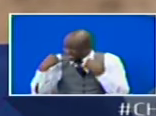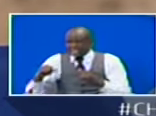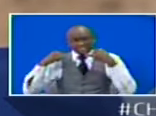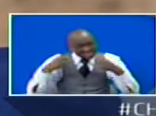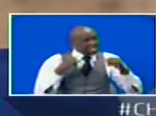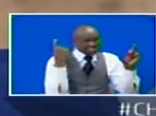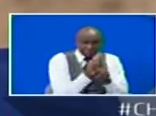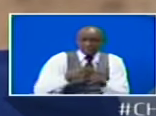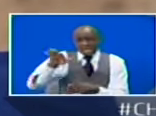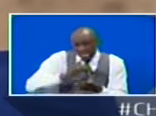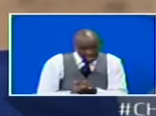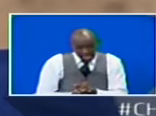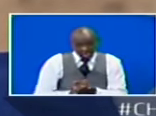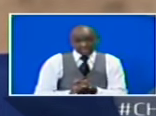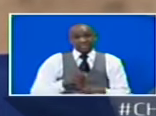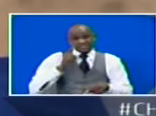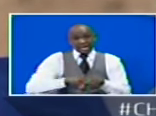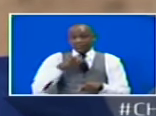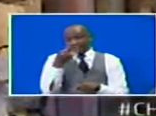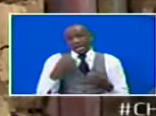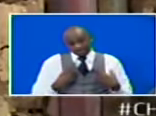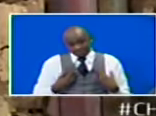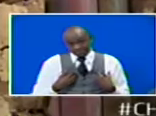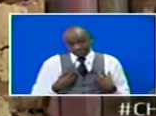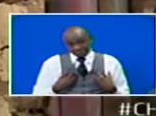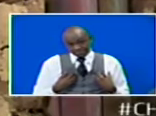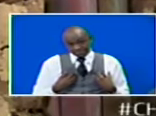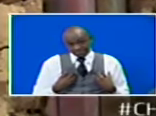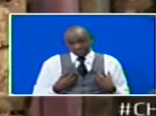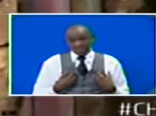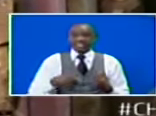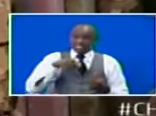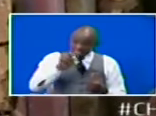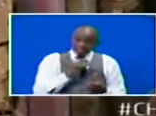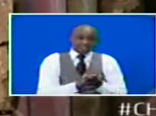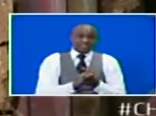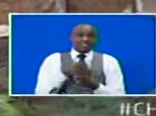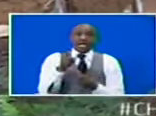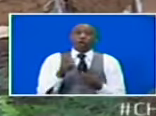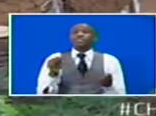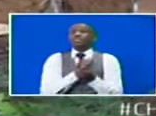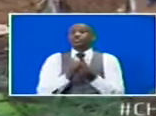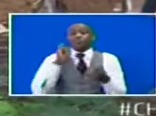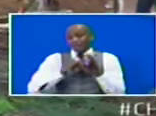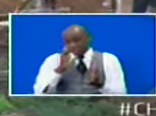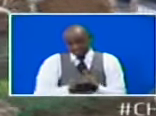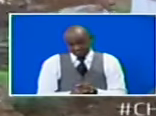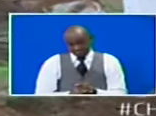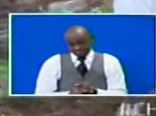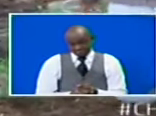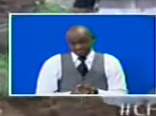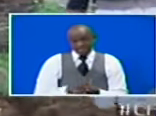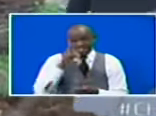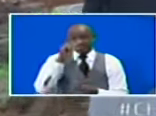Tumezunguka, na labda kama si vita tungekuwa pamoja. And this was what destroyed a marriage. Elvis Kosgei,